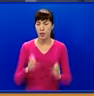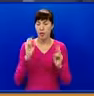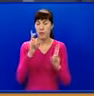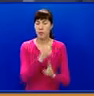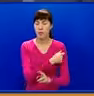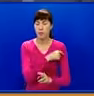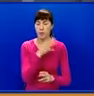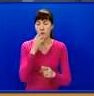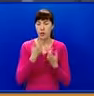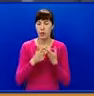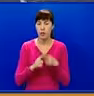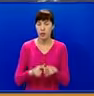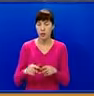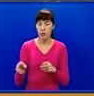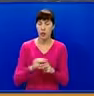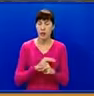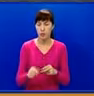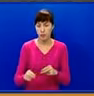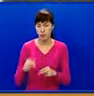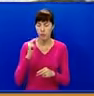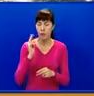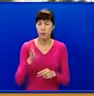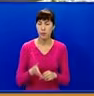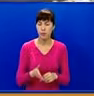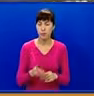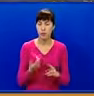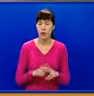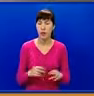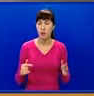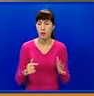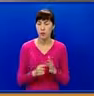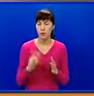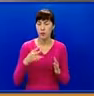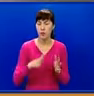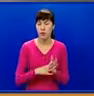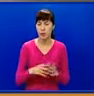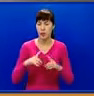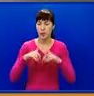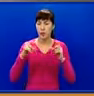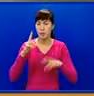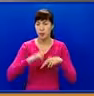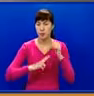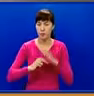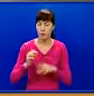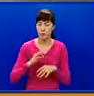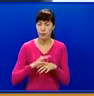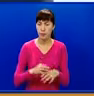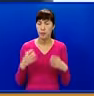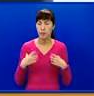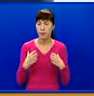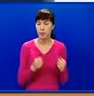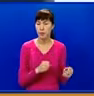заманауи құрал жабдыққа толы емханаларда ем-дом қабылдайтын болады. Бұл мақсатта 29 нысанның құрылысы жүргізілуде. Денсаулық сақтау